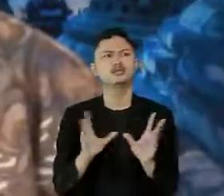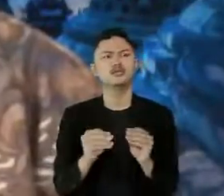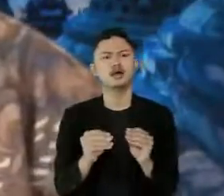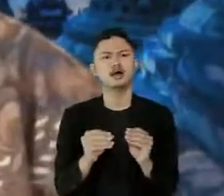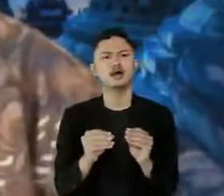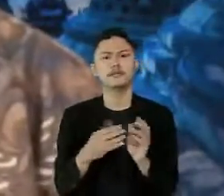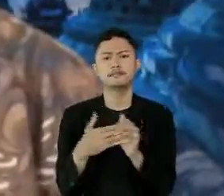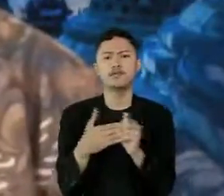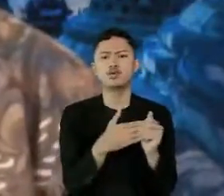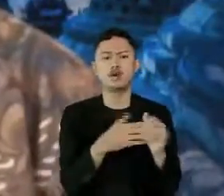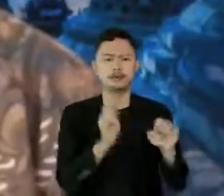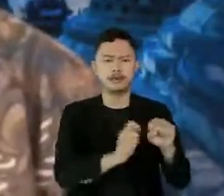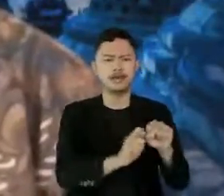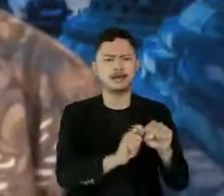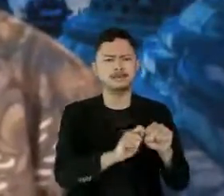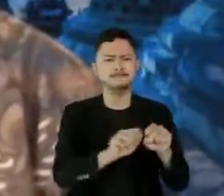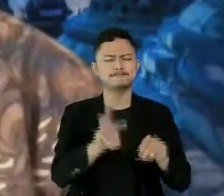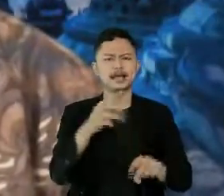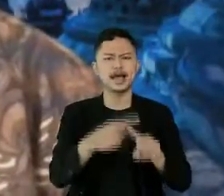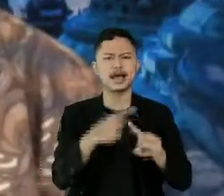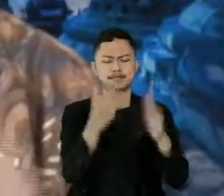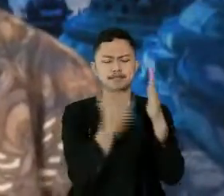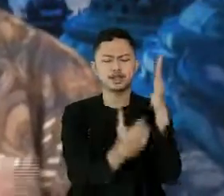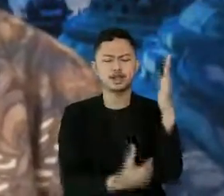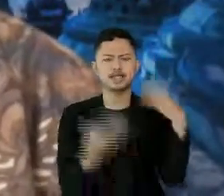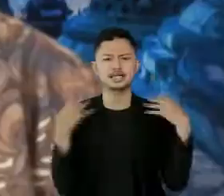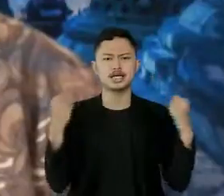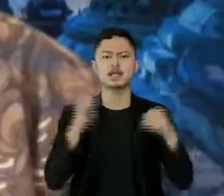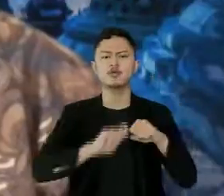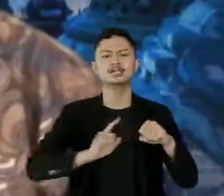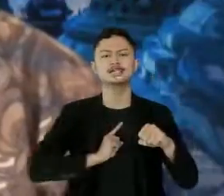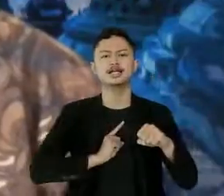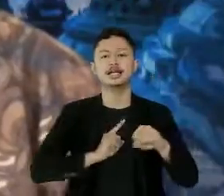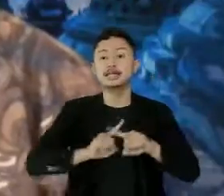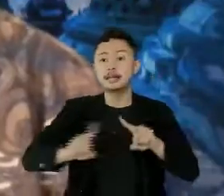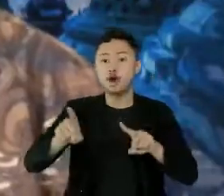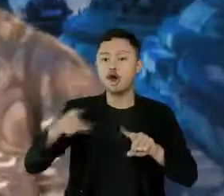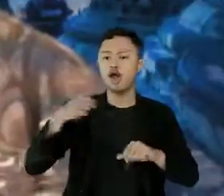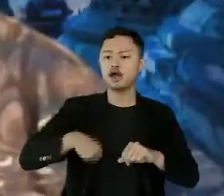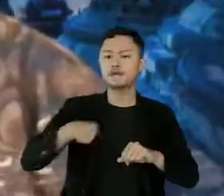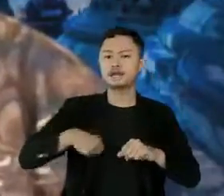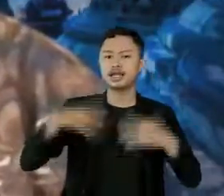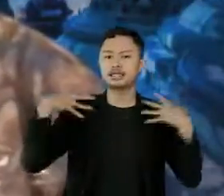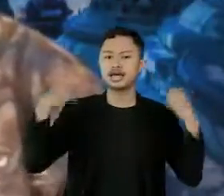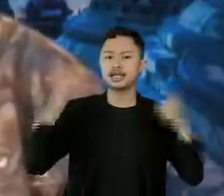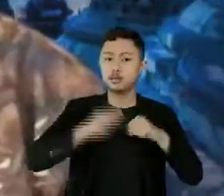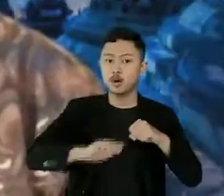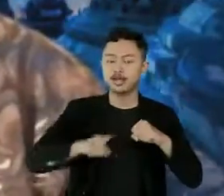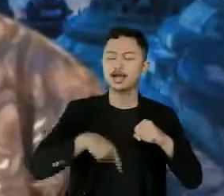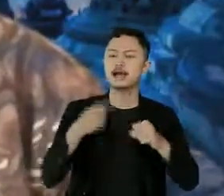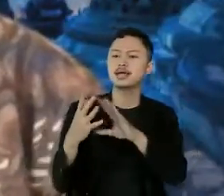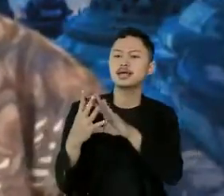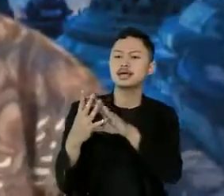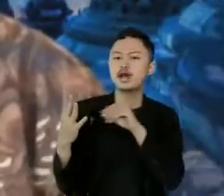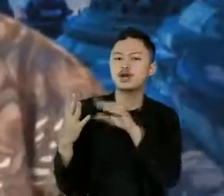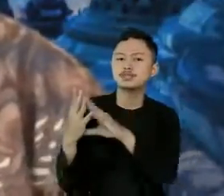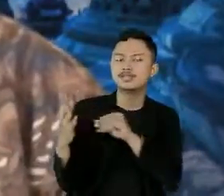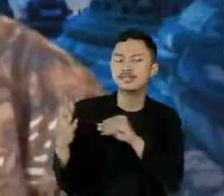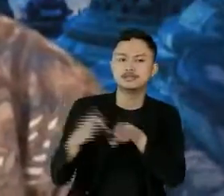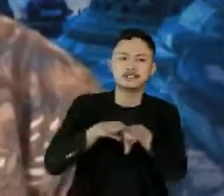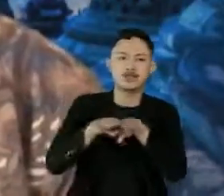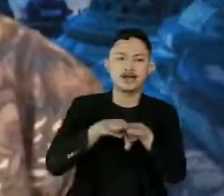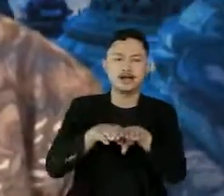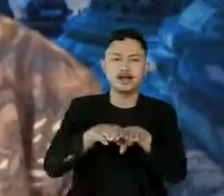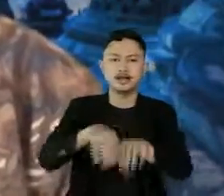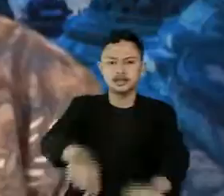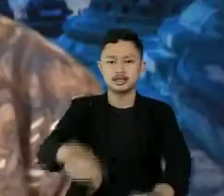total tiga kali melakukan revisi untuk prokes disesuaikan dengan Kemenkes, dan lalu berikutnya adalah bersama dengan Kemenpar. Akhirnya